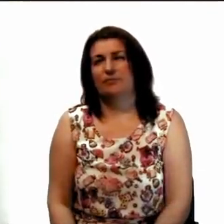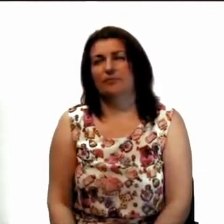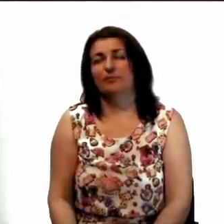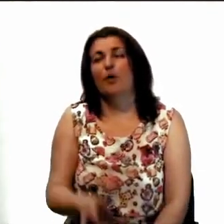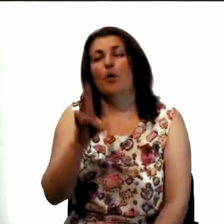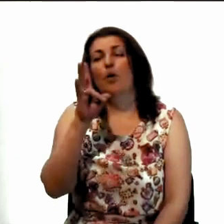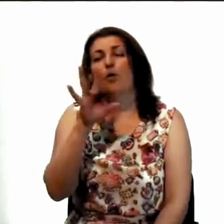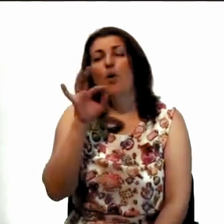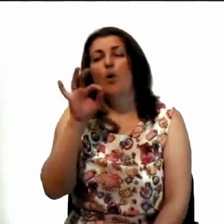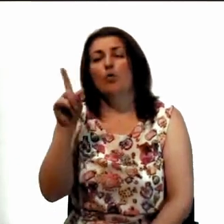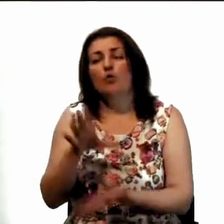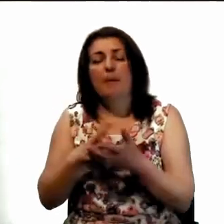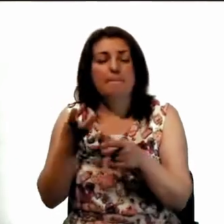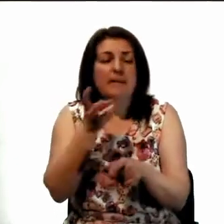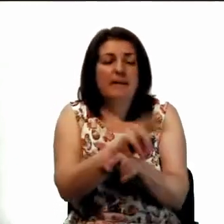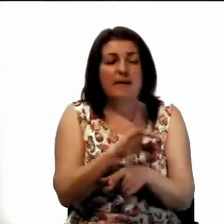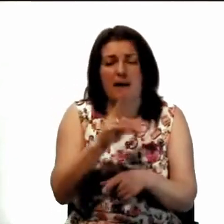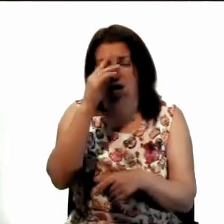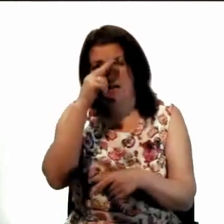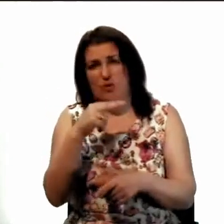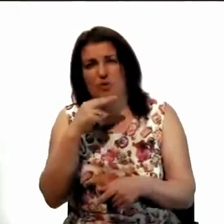Но он должен был прийти к отцу.